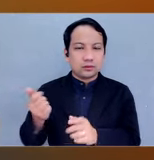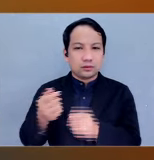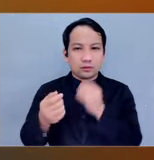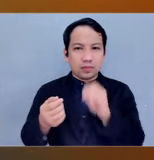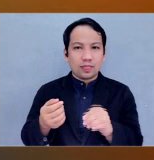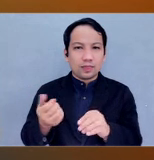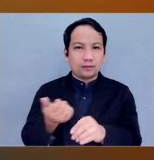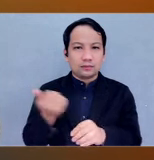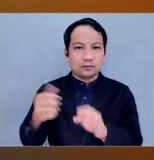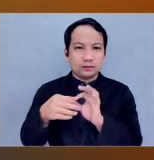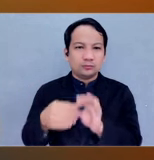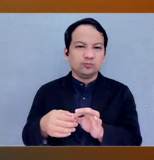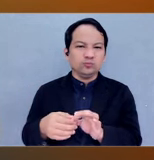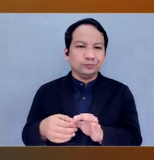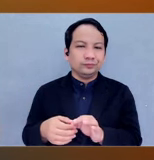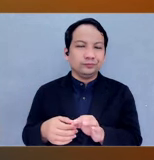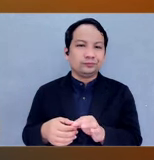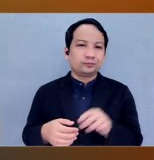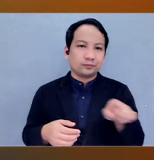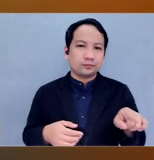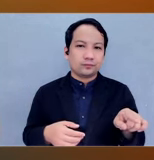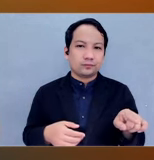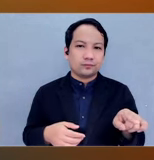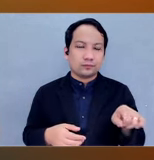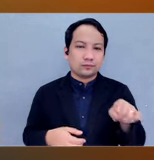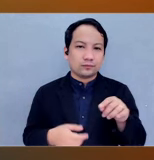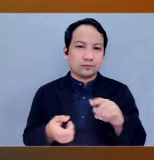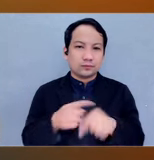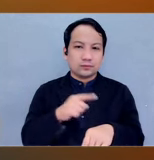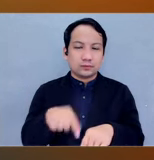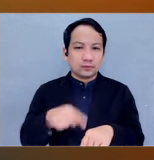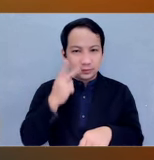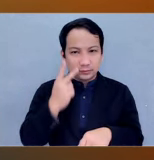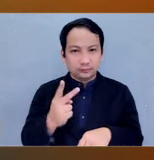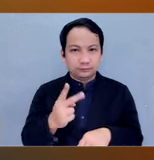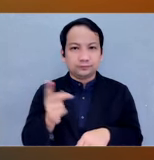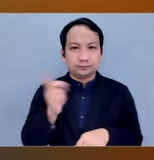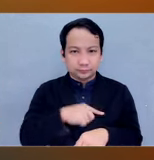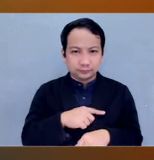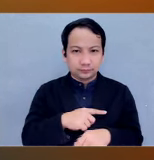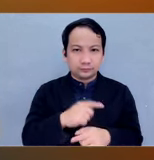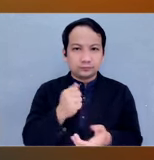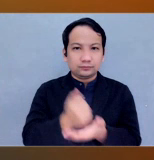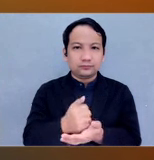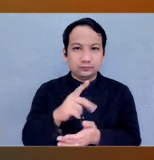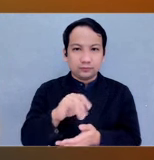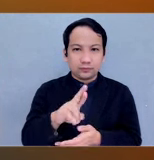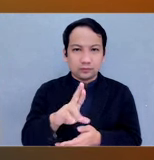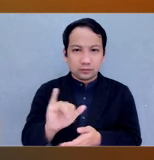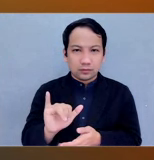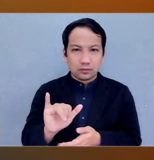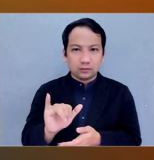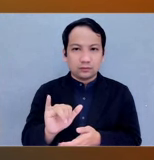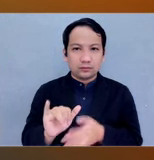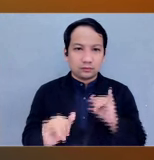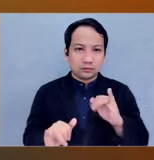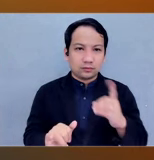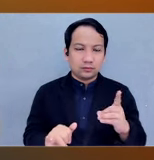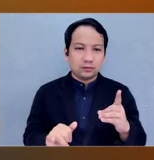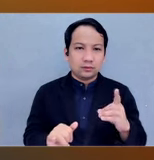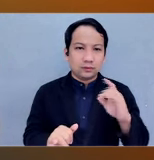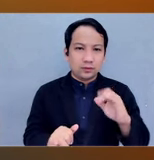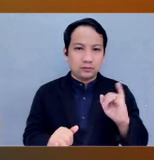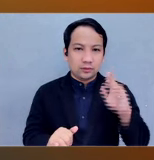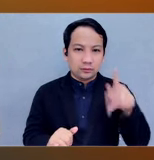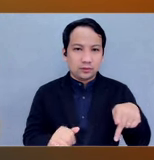na po kami. Yung bagong abogado po ma'am, nakita na fake yung notary. Then sa IBC, meron lang